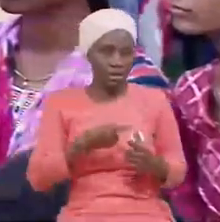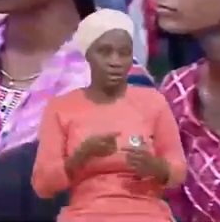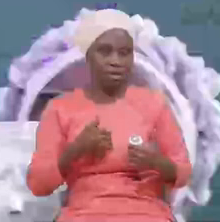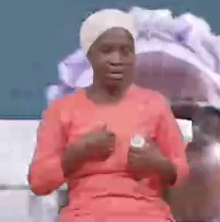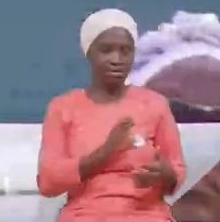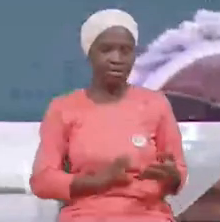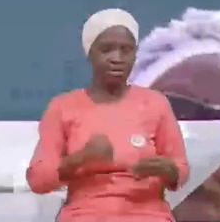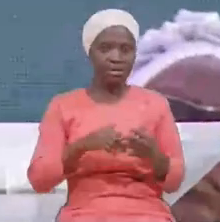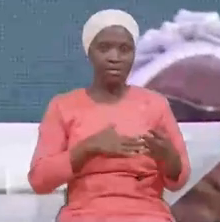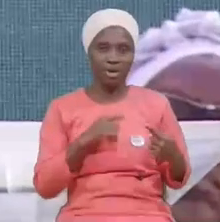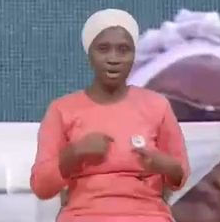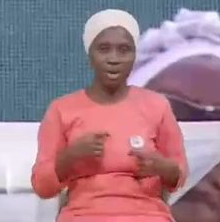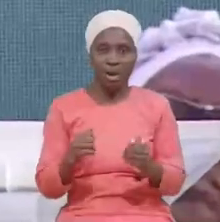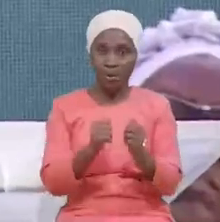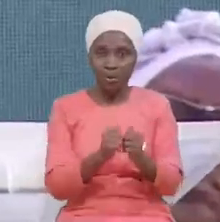Avec Christ,